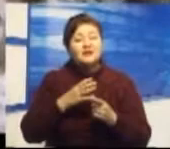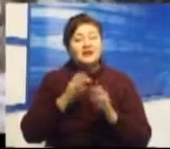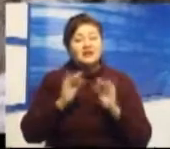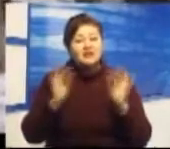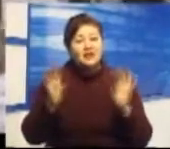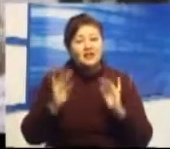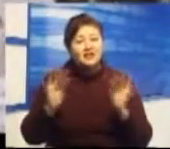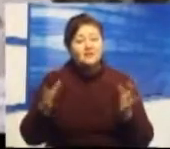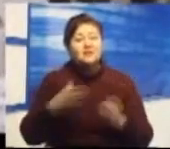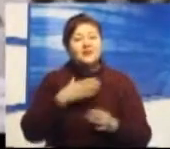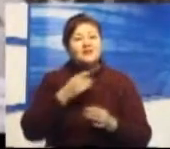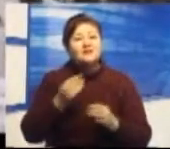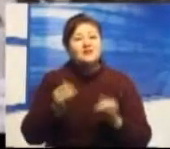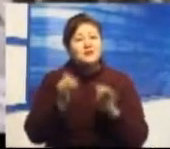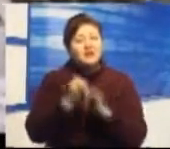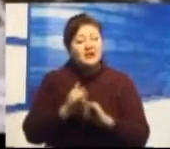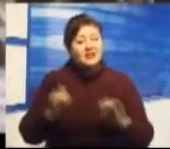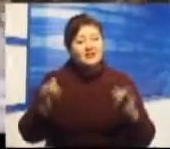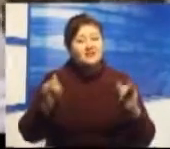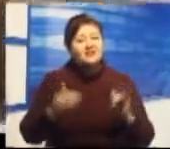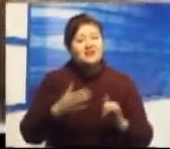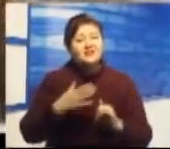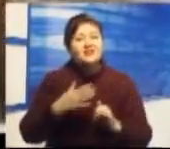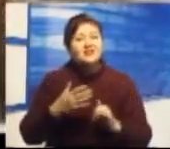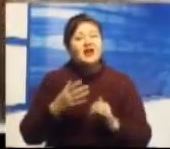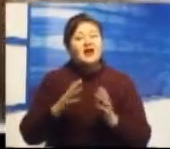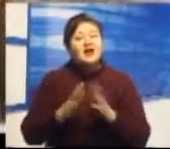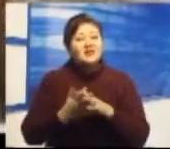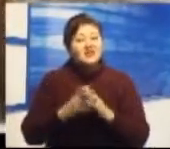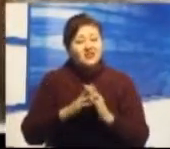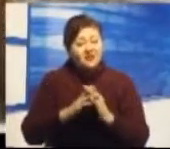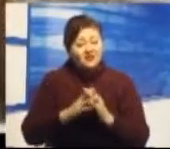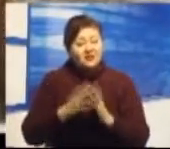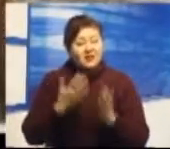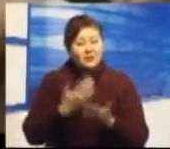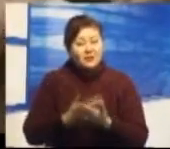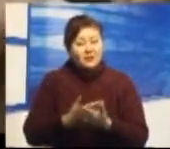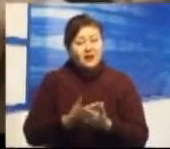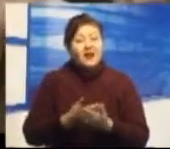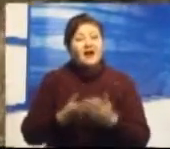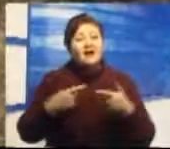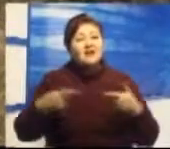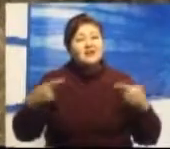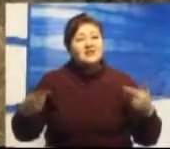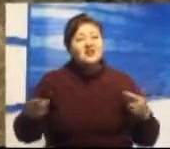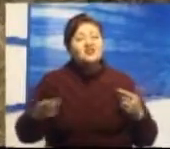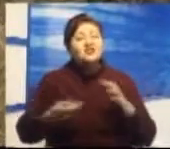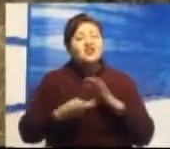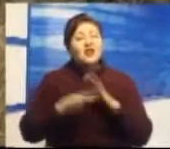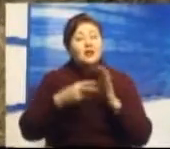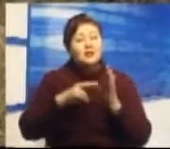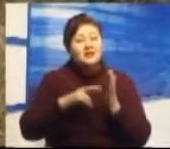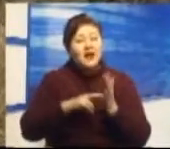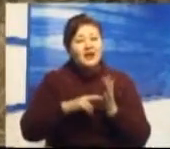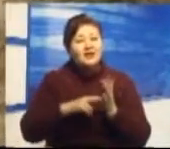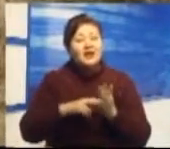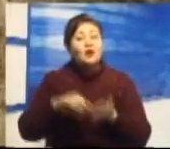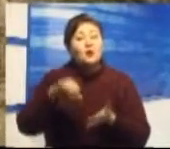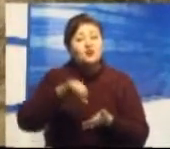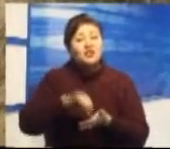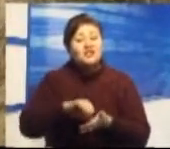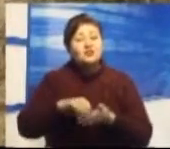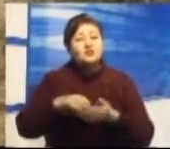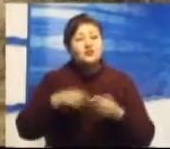шаруашылығын дамытуға қолайлы өңірлердің бірі. Сондықтан корпорацияның түрлі агро жобаларды жүзеге асыруға қатысуы ауыл